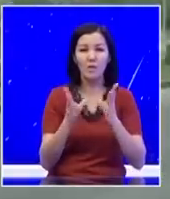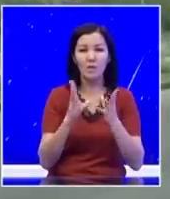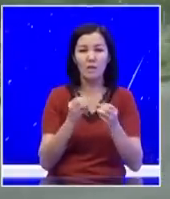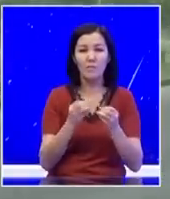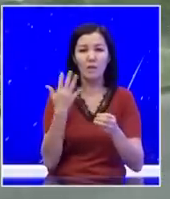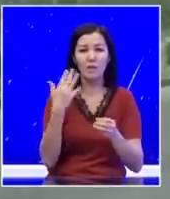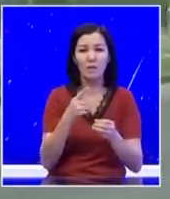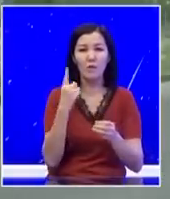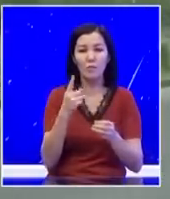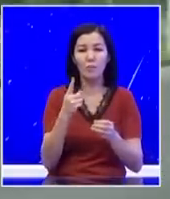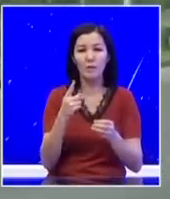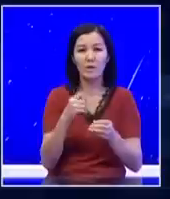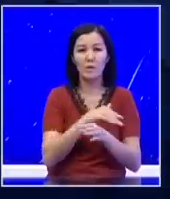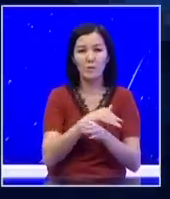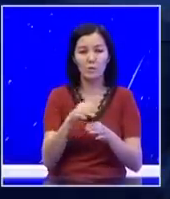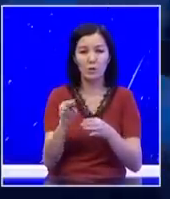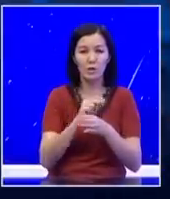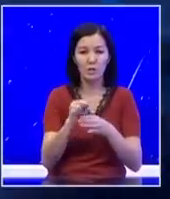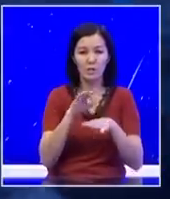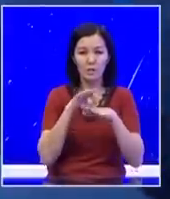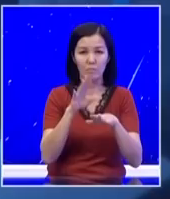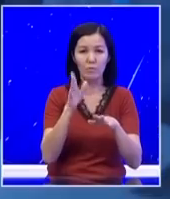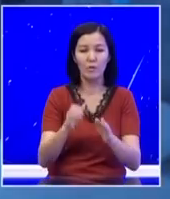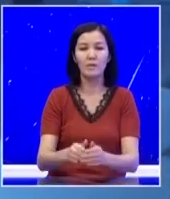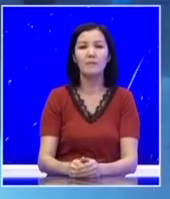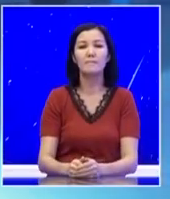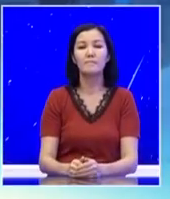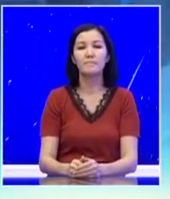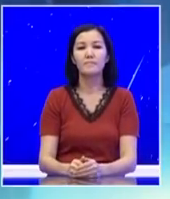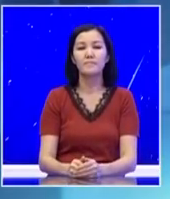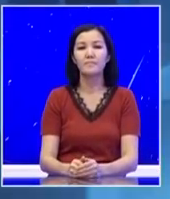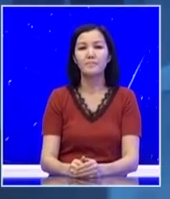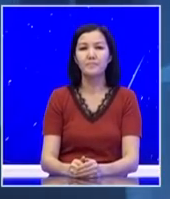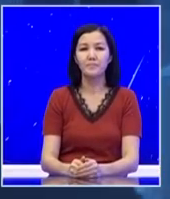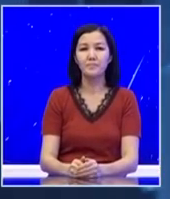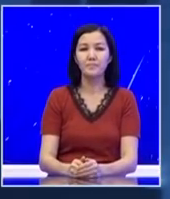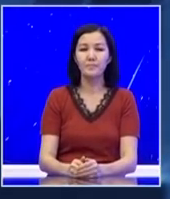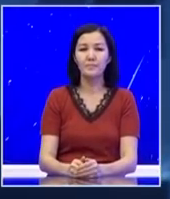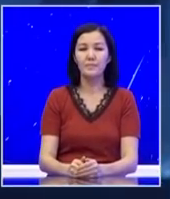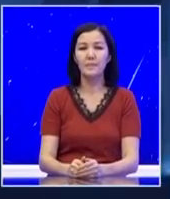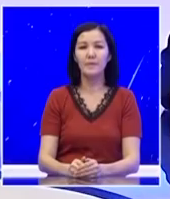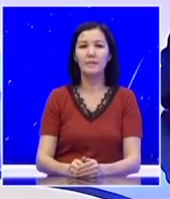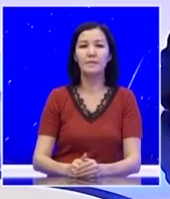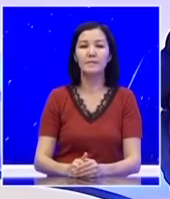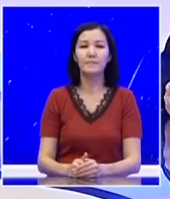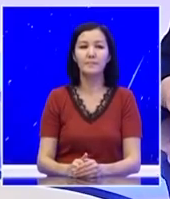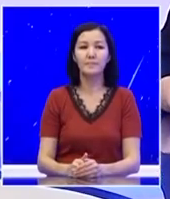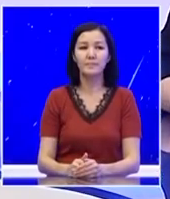тағы 51-не жасалмақшы. Камшат Мұхамеджан, Қайрат Қастұрғанов, Жетісу арнасы, Талдықорған.